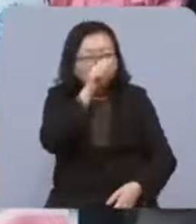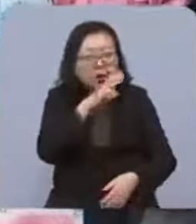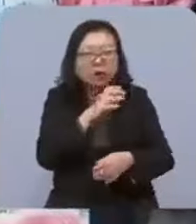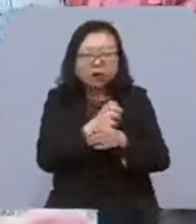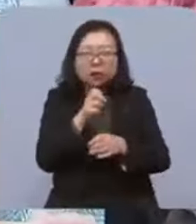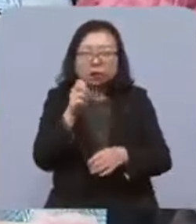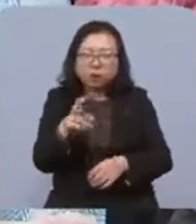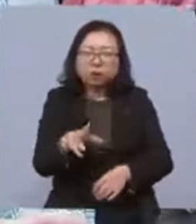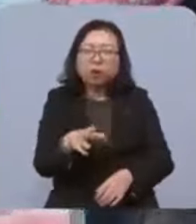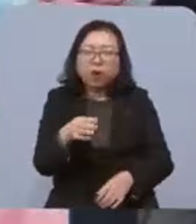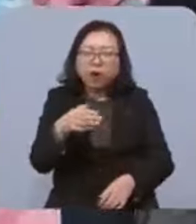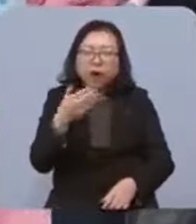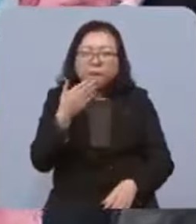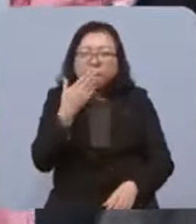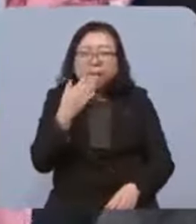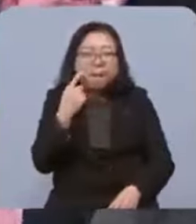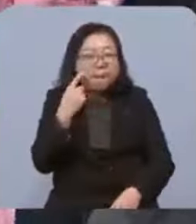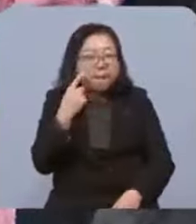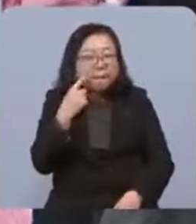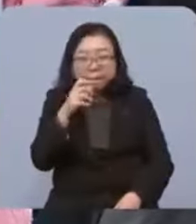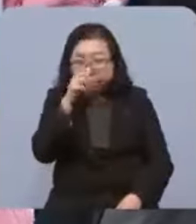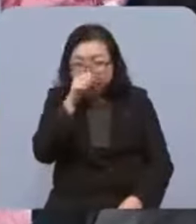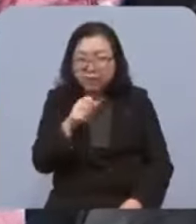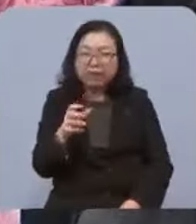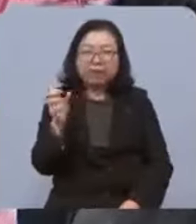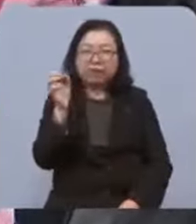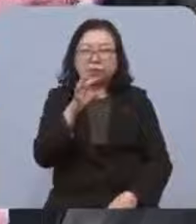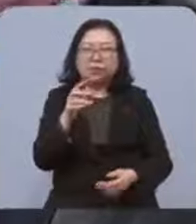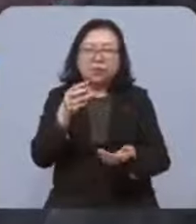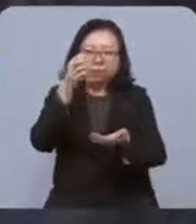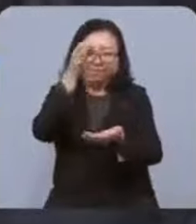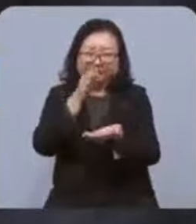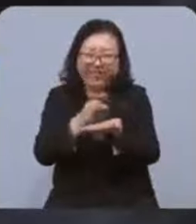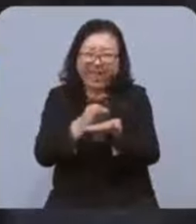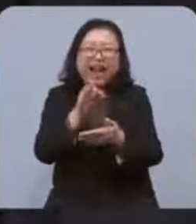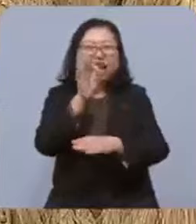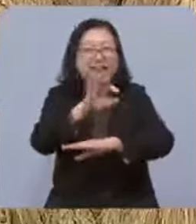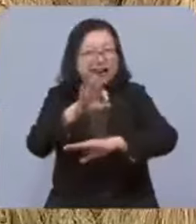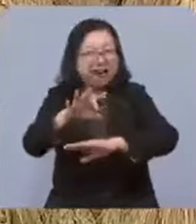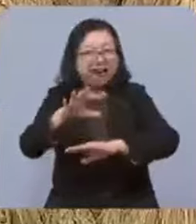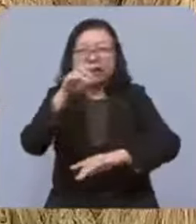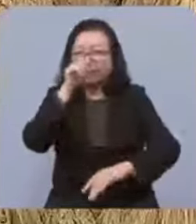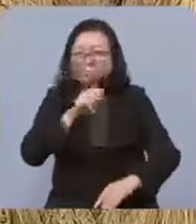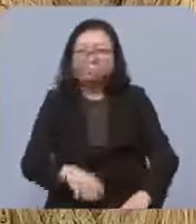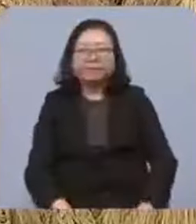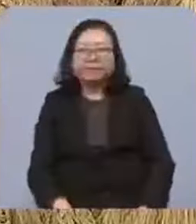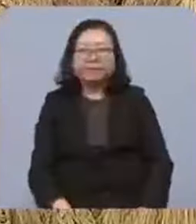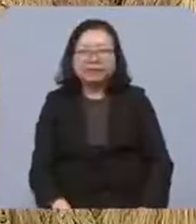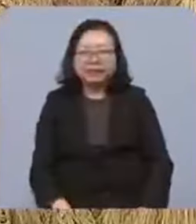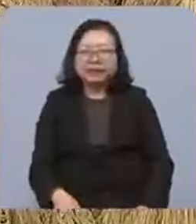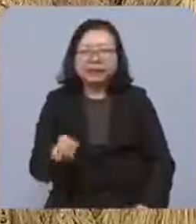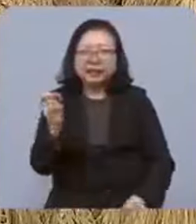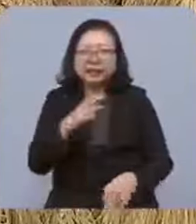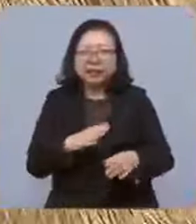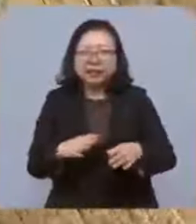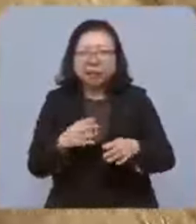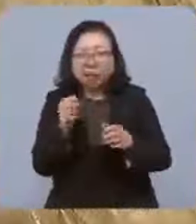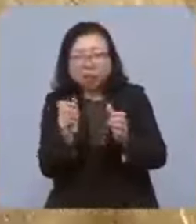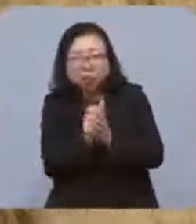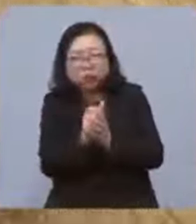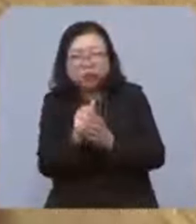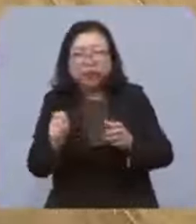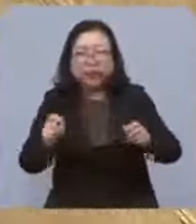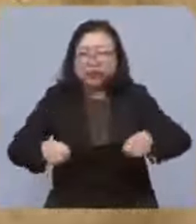하니까 좋고 가격도 저렴하게 싸서 좋은 것 같습니다. 볏짚으로 만든 이색설